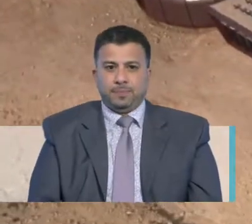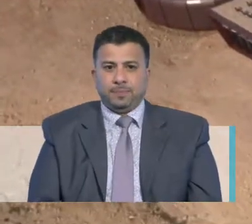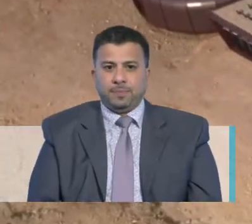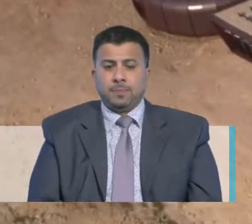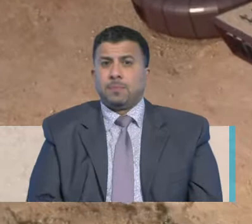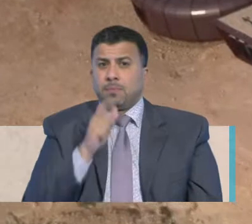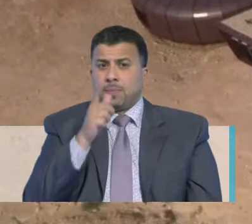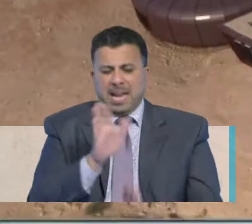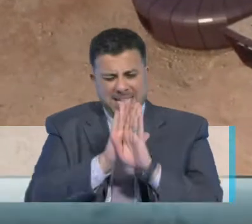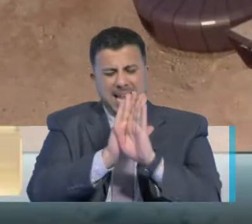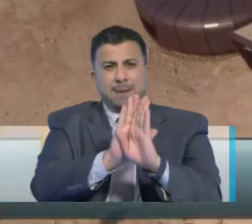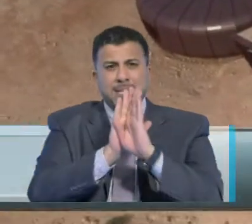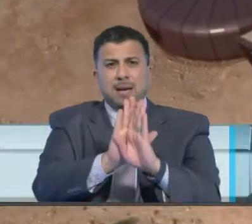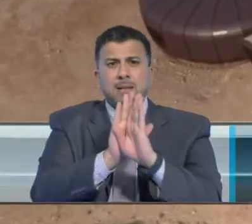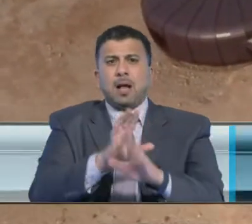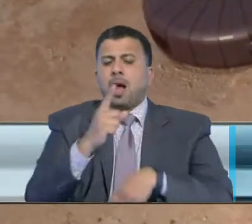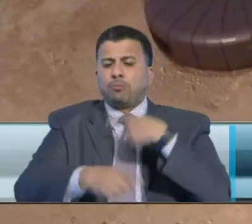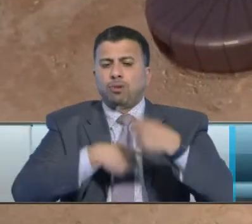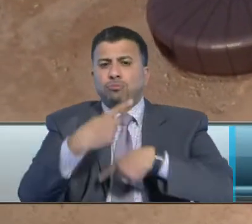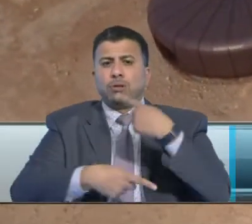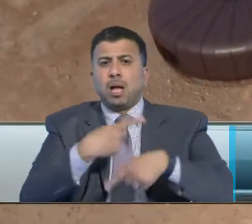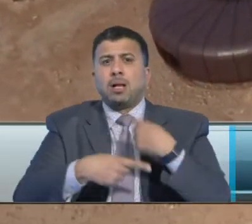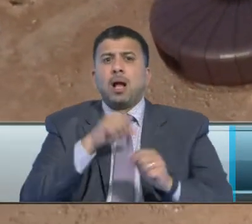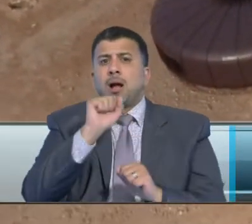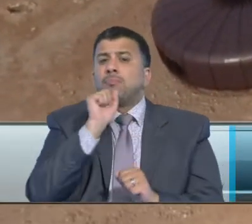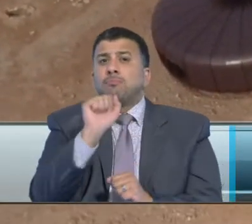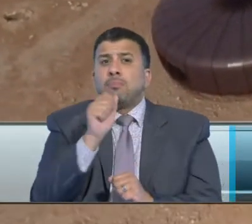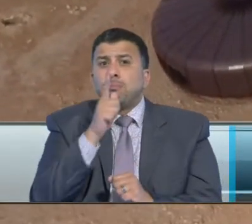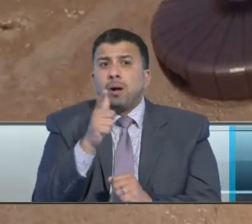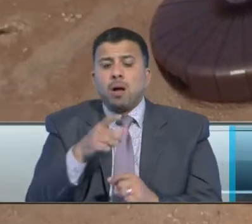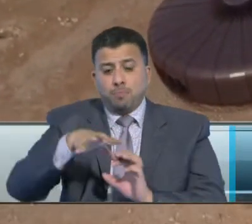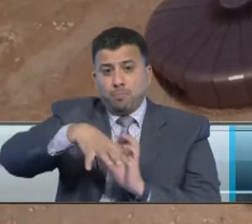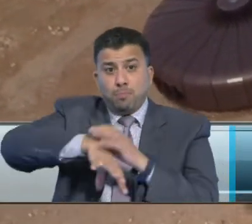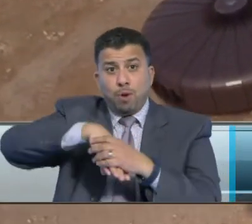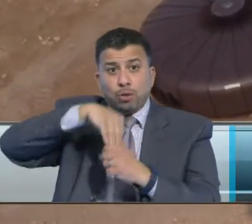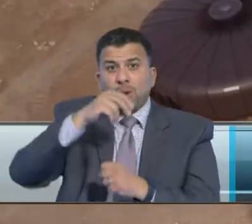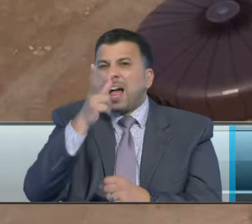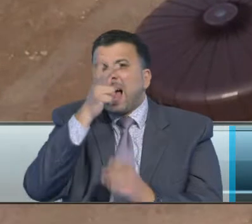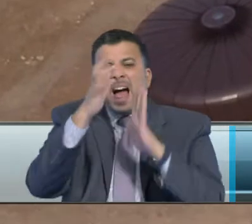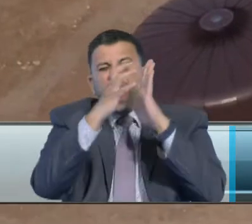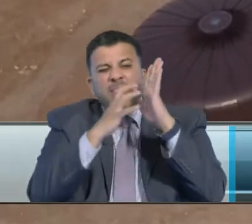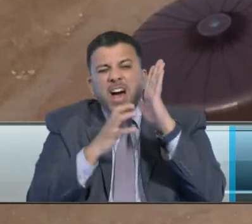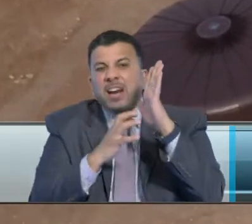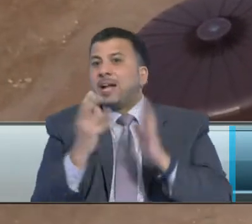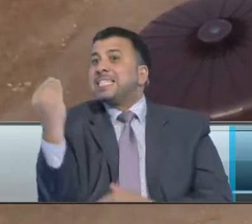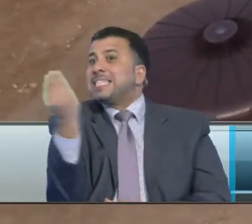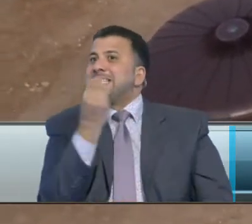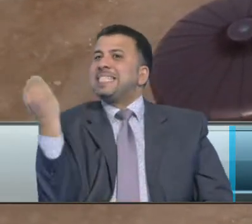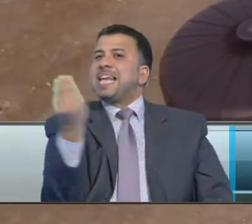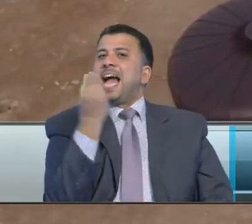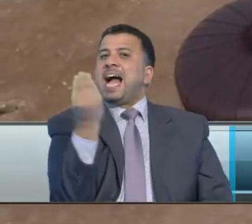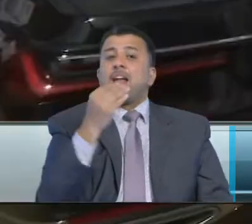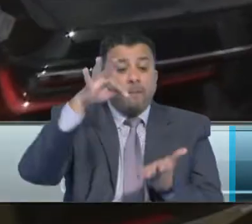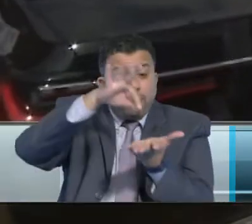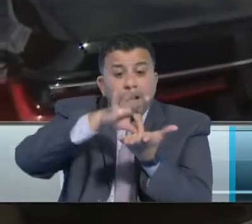في إطار دعم سموه الدائم والمستمر لكافة ما يتعلق بالمشاريع الأثرية والسياحية في إمارة